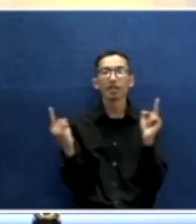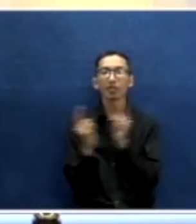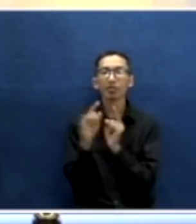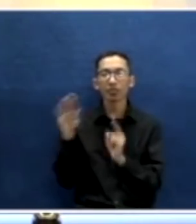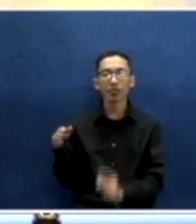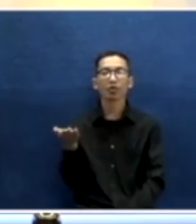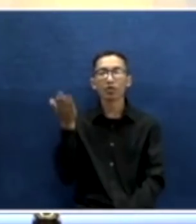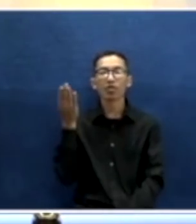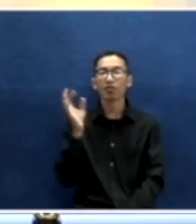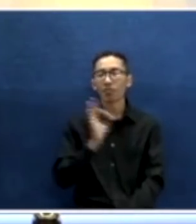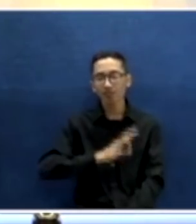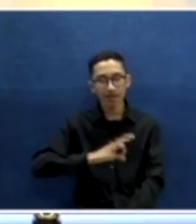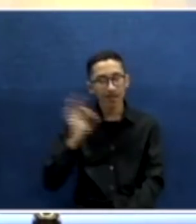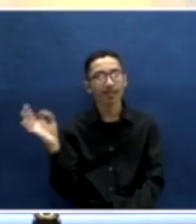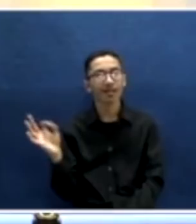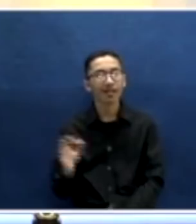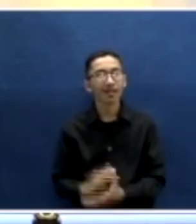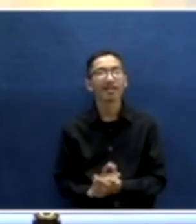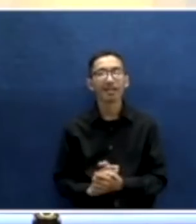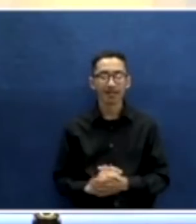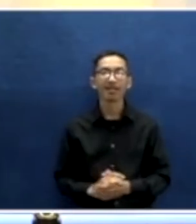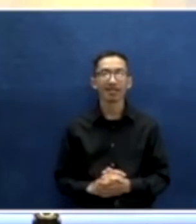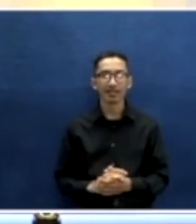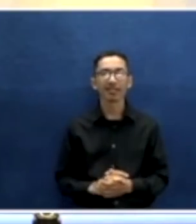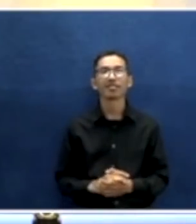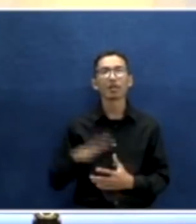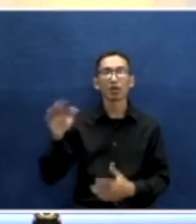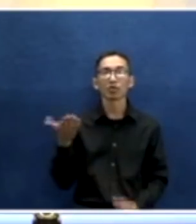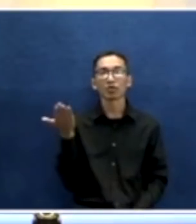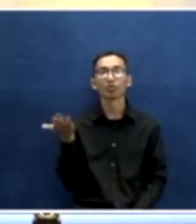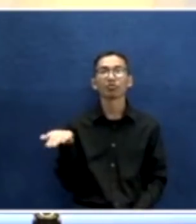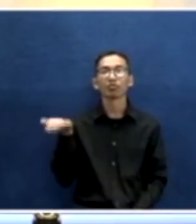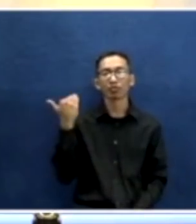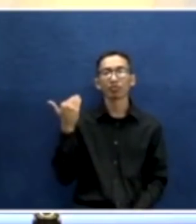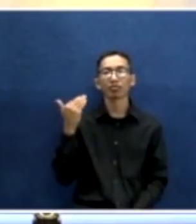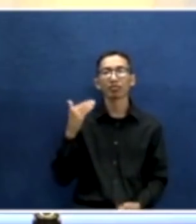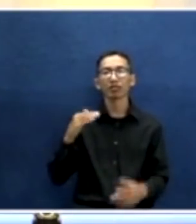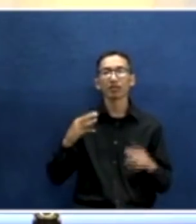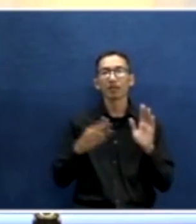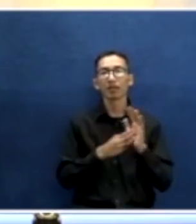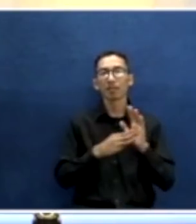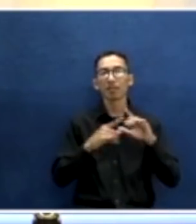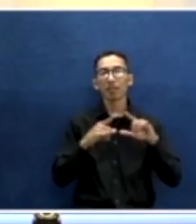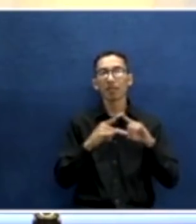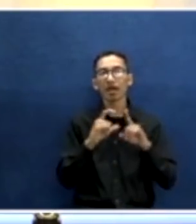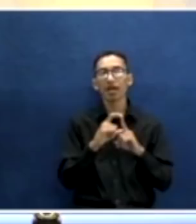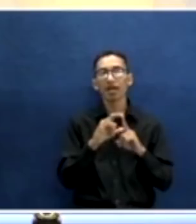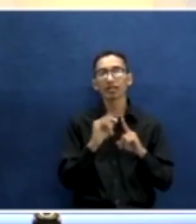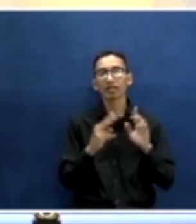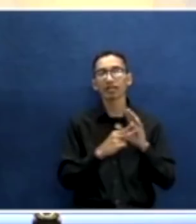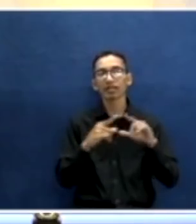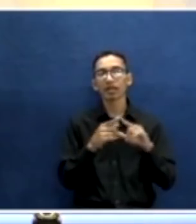datang dia ke Madinah Rasulullah sedang sabar keluar dari Madinah dan dia tidak bisa berlama-lama kecuali harus balik ke Yaman tapi